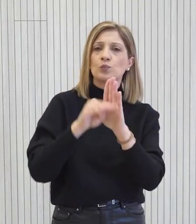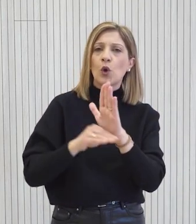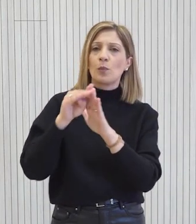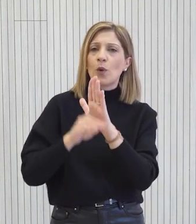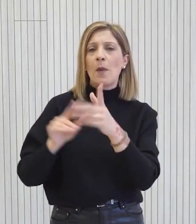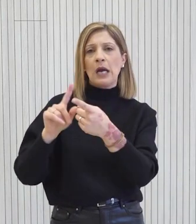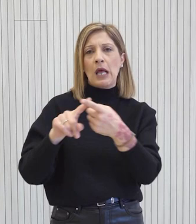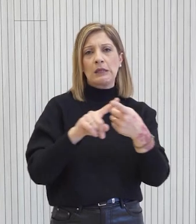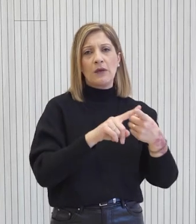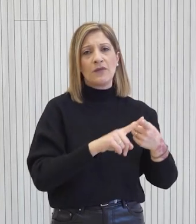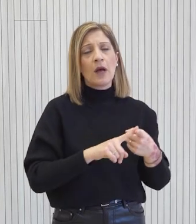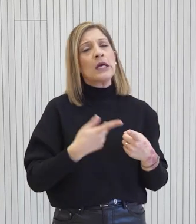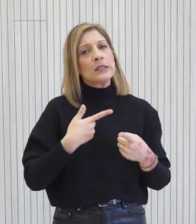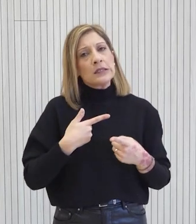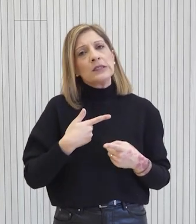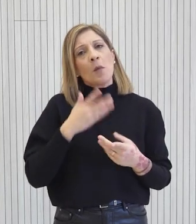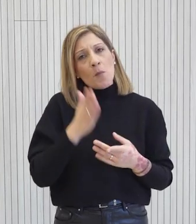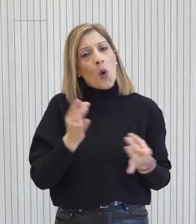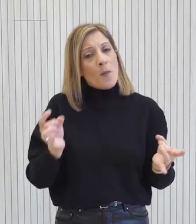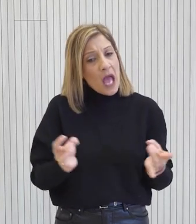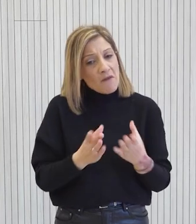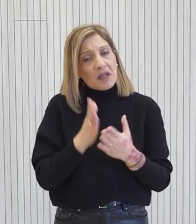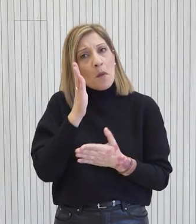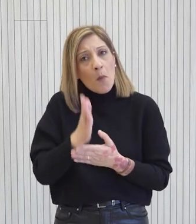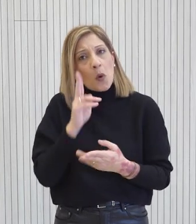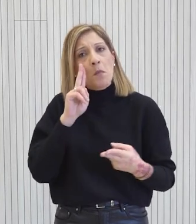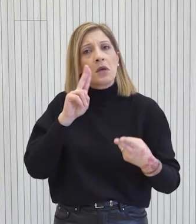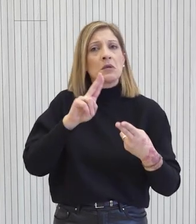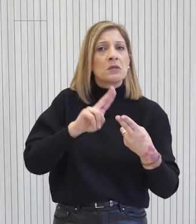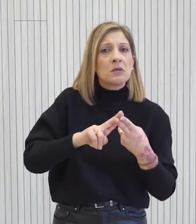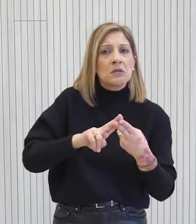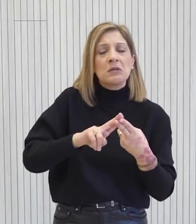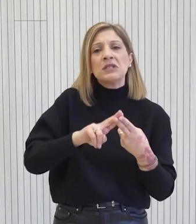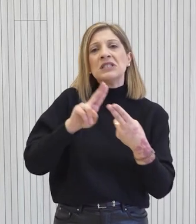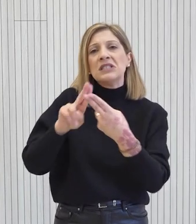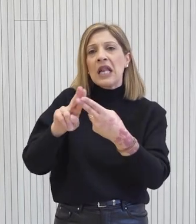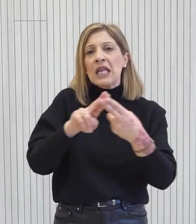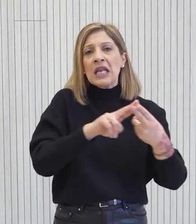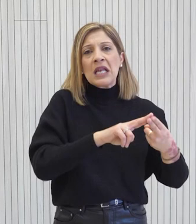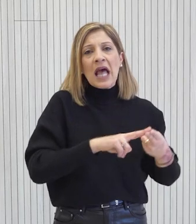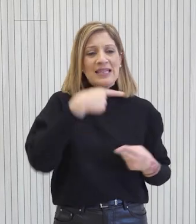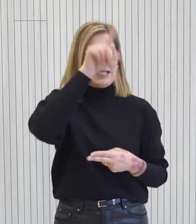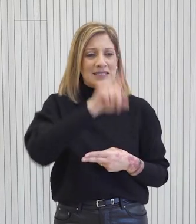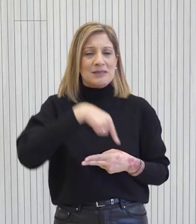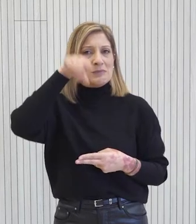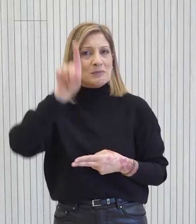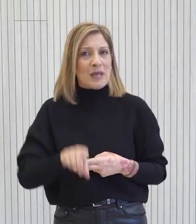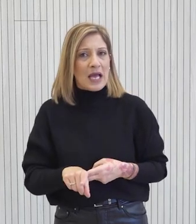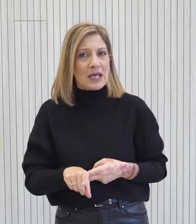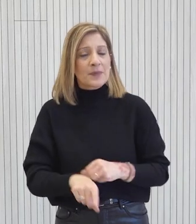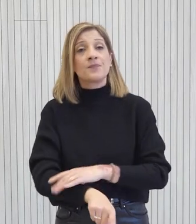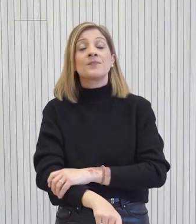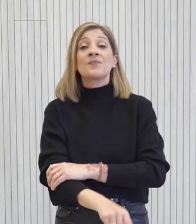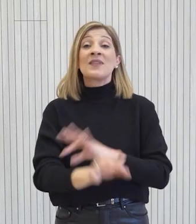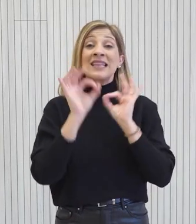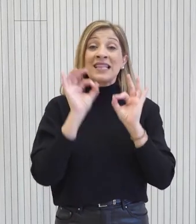σίγουρα, ναι, θα υπάρξει η δυνατότητα, η ευκαιρία να πραγματοποιήσει διμερείς συναντήσεις στο περιθώριο της Συνόδου. Οι